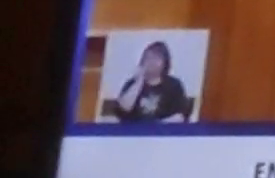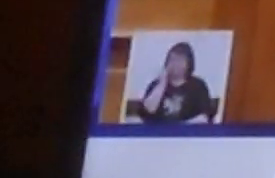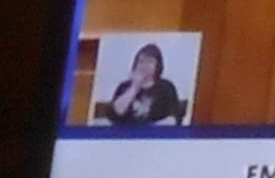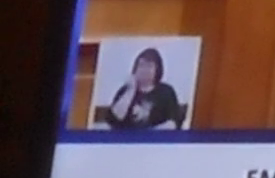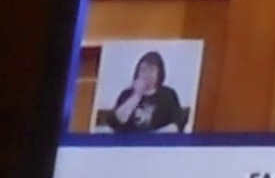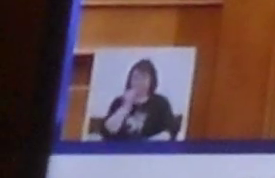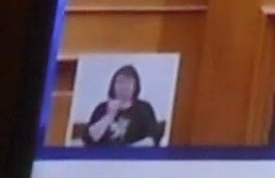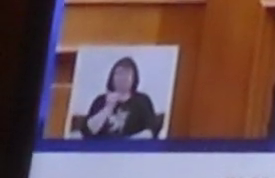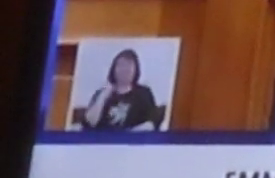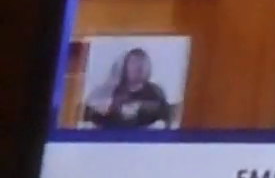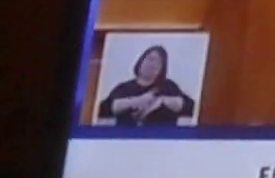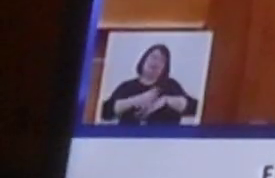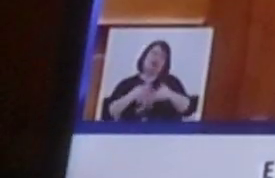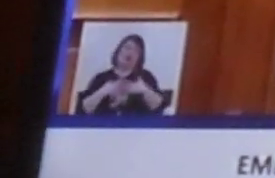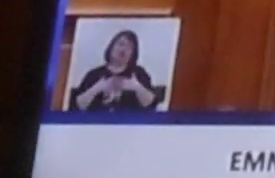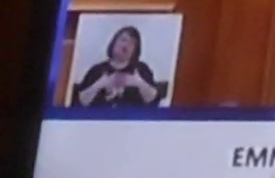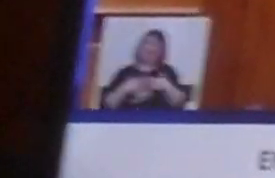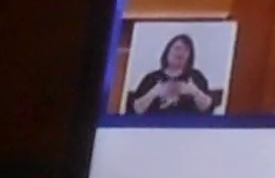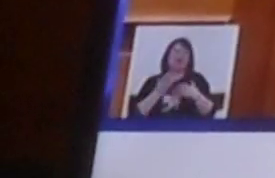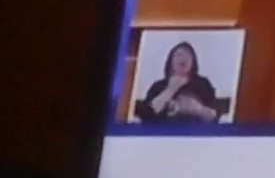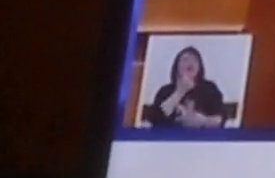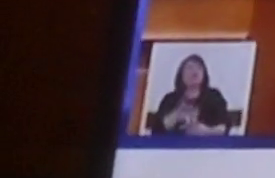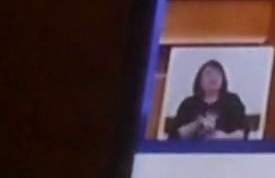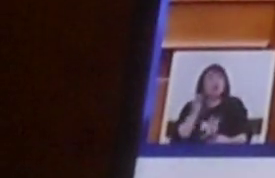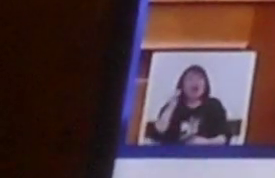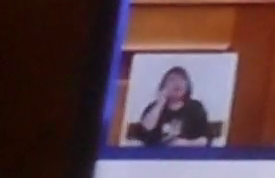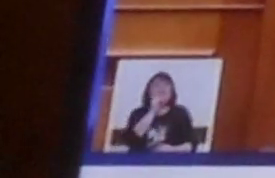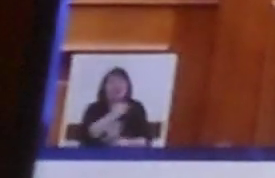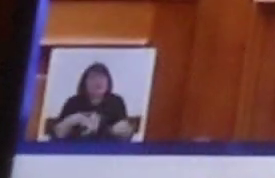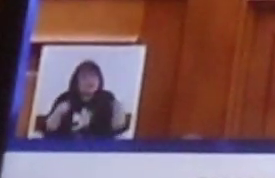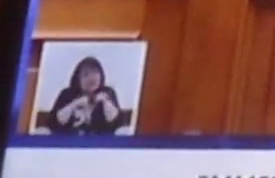κορόιδεψαν και τους πείσαν. Ποτέ δεν είναι αργά όμως, ποτέ δεν είναι αργά. Πάμε στο Στεφάνι.